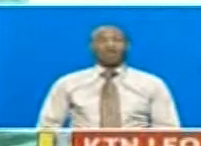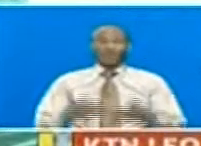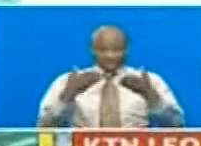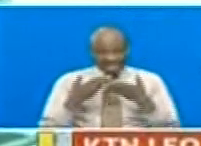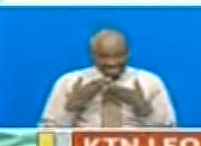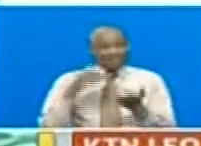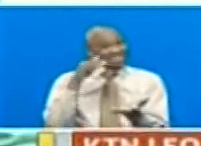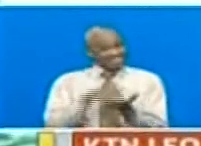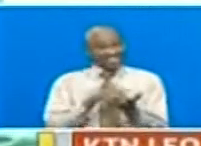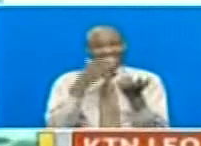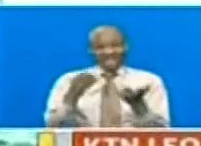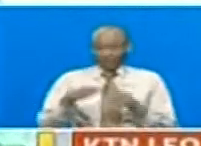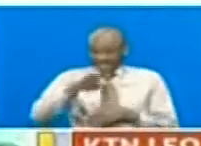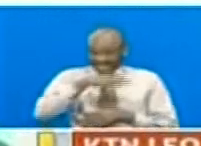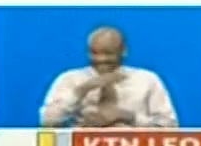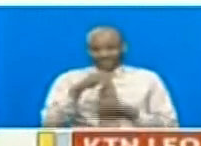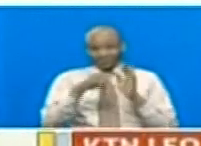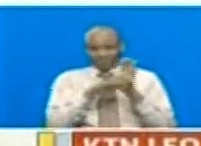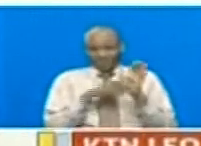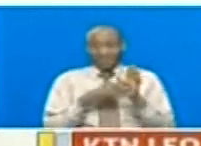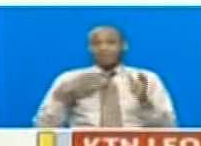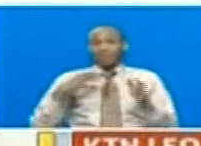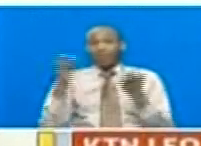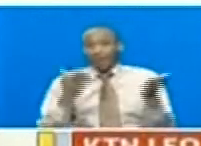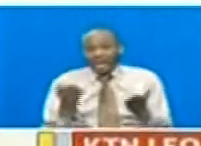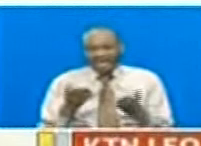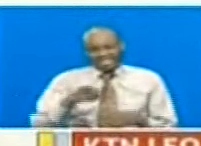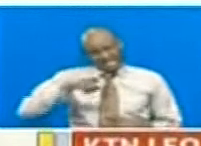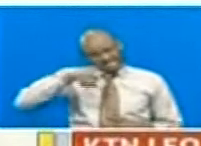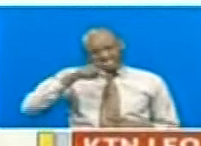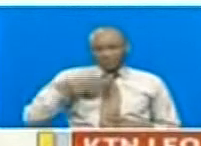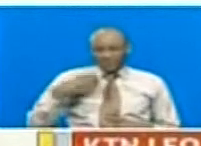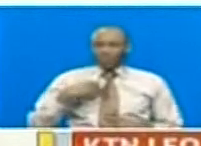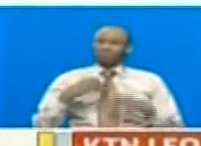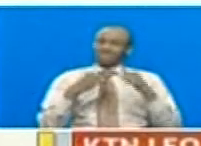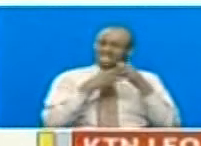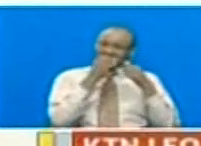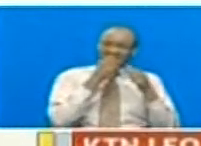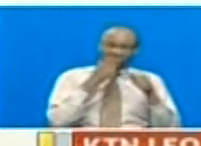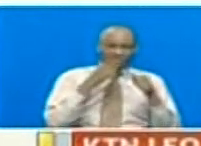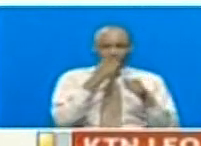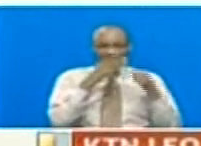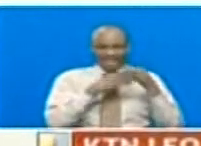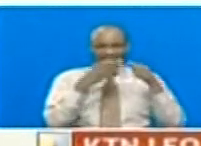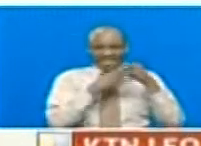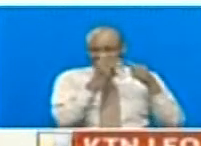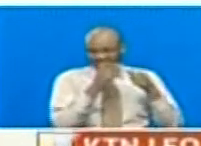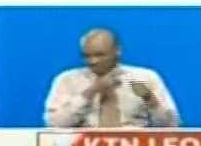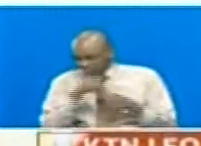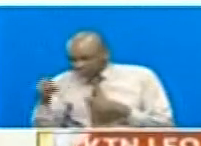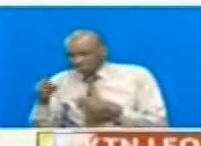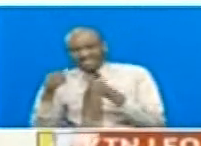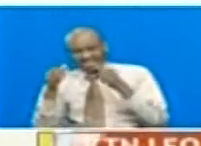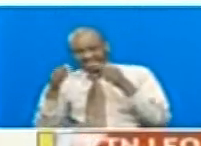Na mkaribu mtazamaji katika sehemu yetu ya wapi. Walikuweko miaka ya 80 na 90, watavuta kumbukizi vyema na